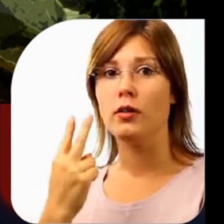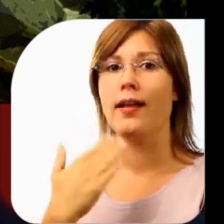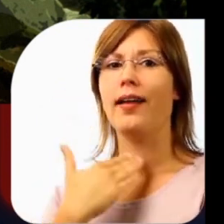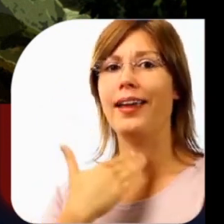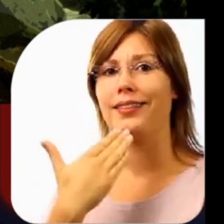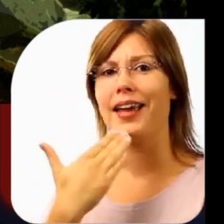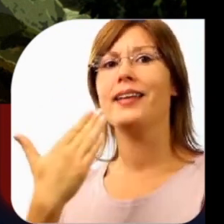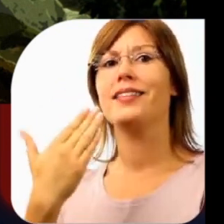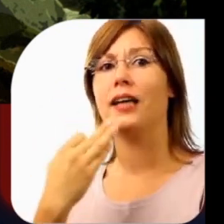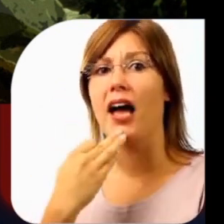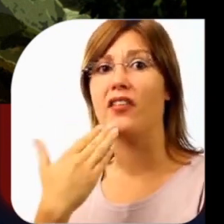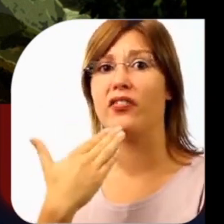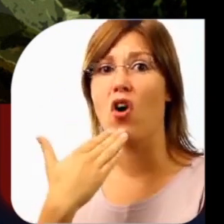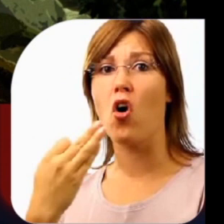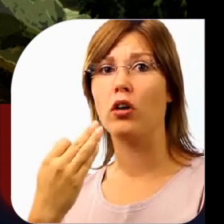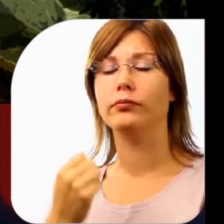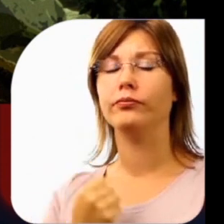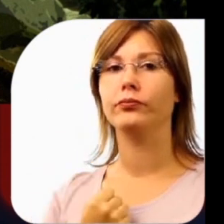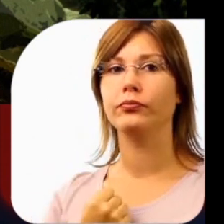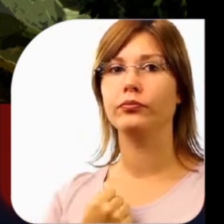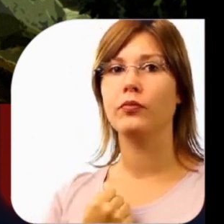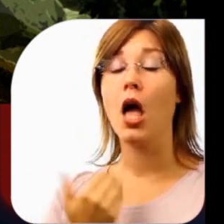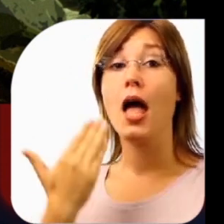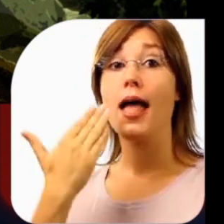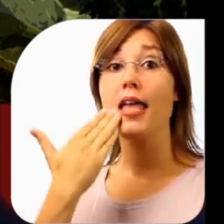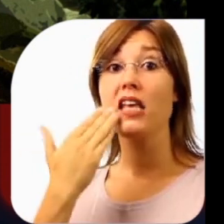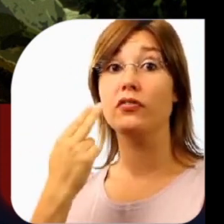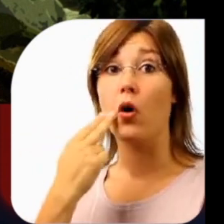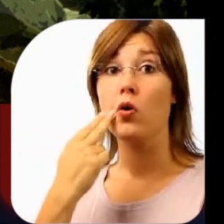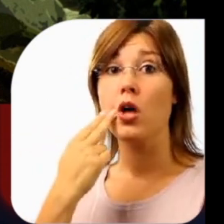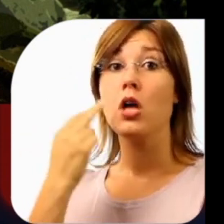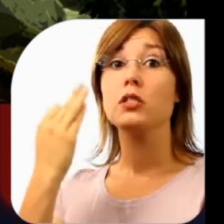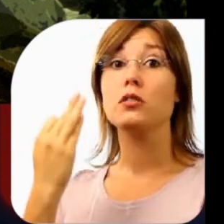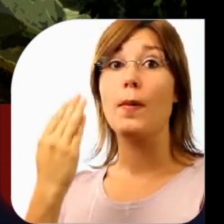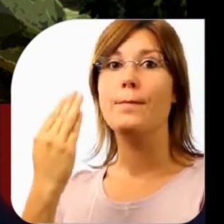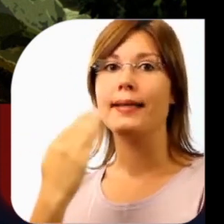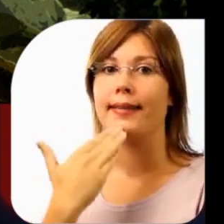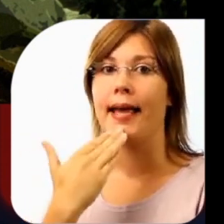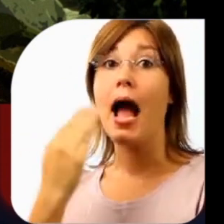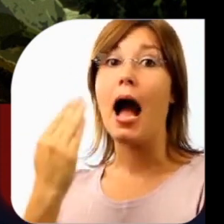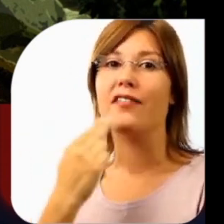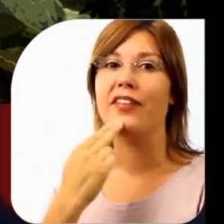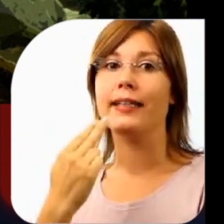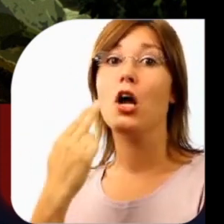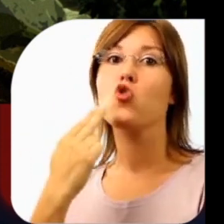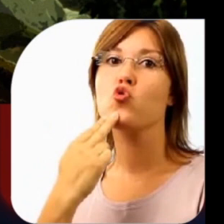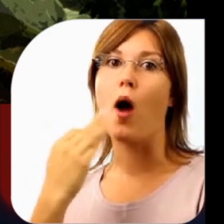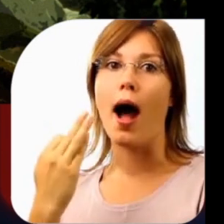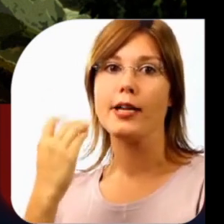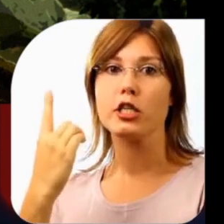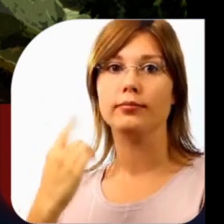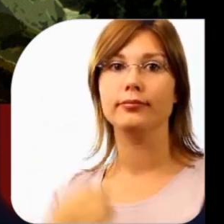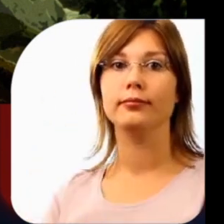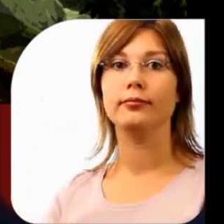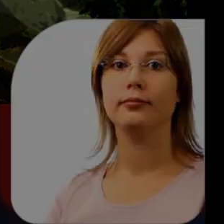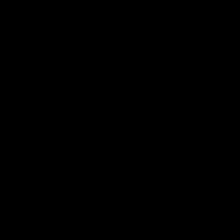Croconouille était très fort. Yvan se battaient avec